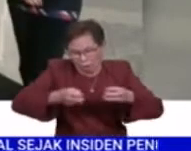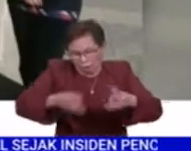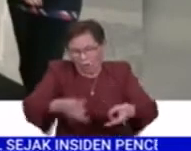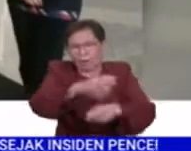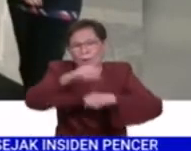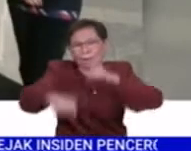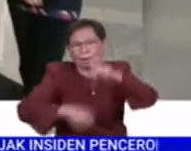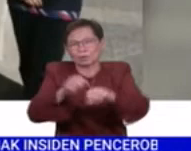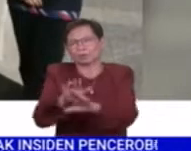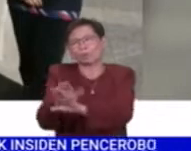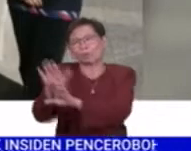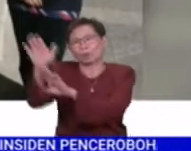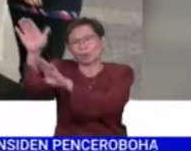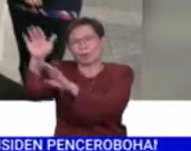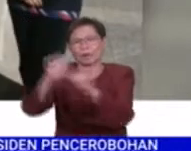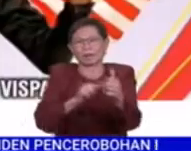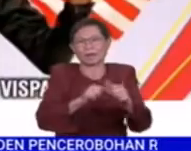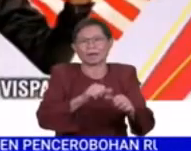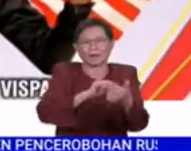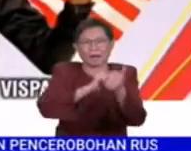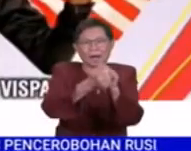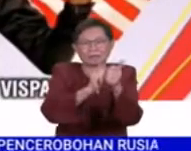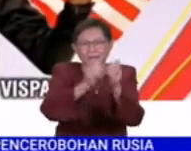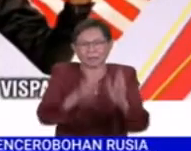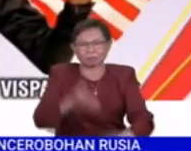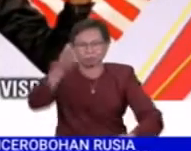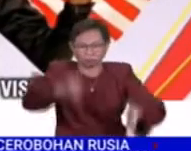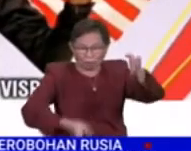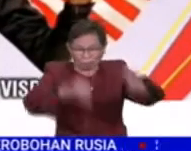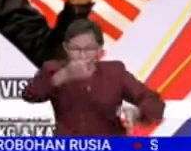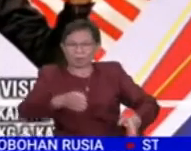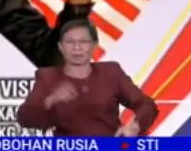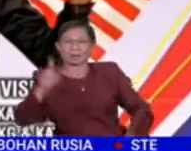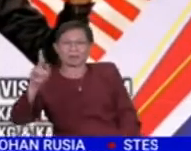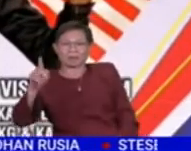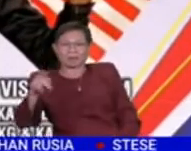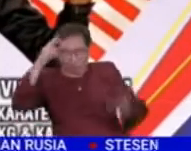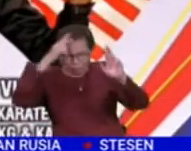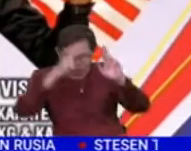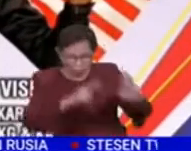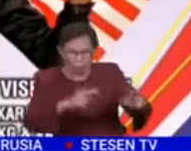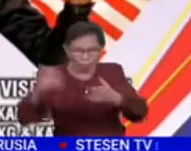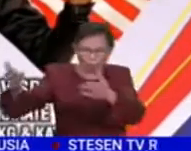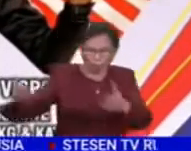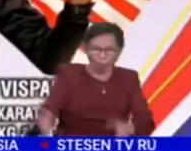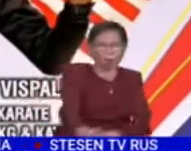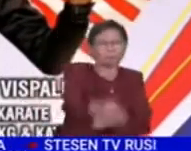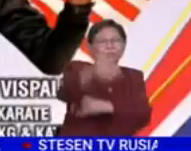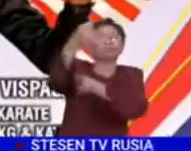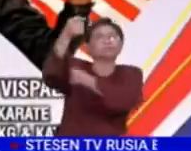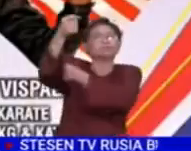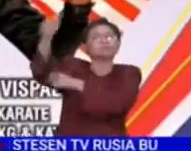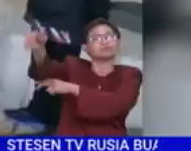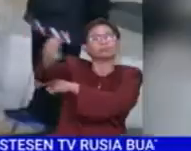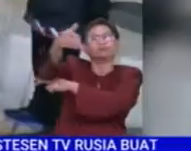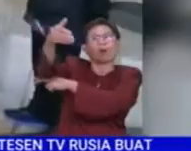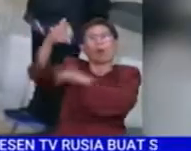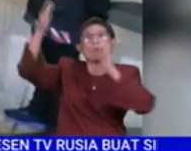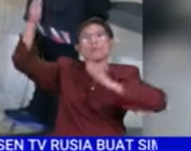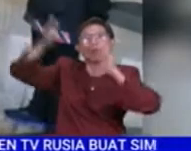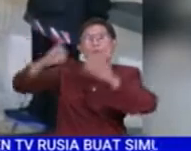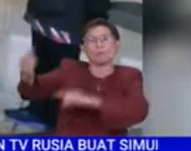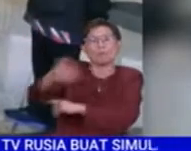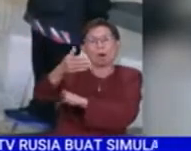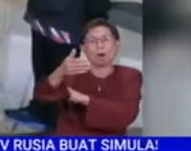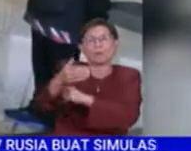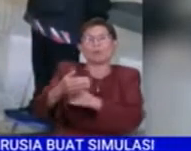dan Basikal Bukit acid karate by lamaran diberi penghormatan sebagai pembawa jalur Gemilang kontinjen laser